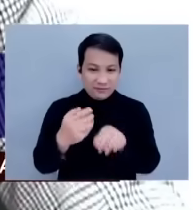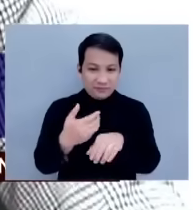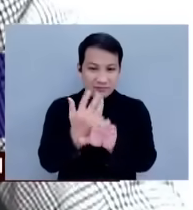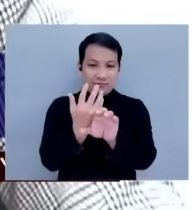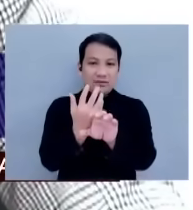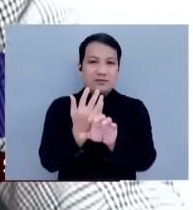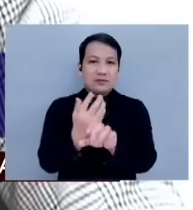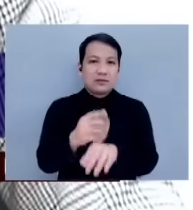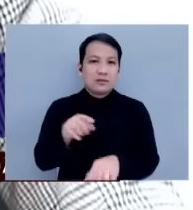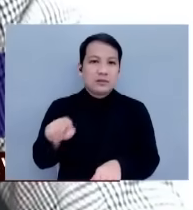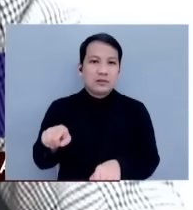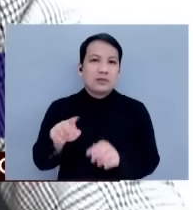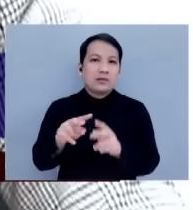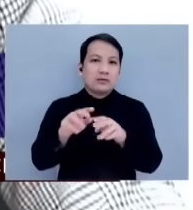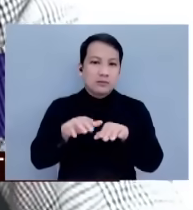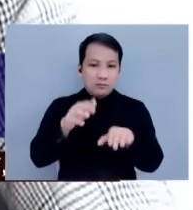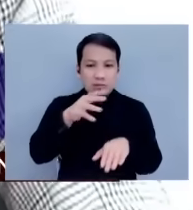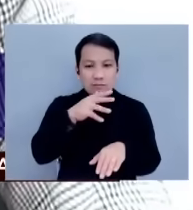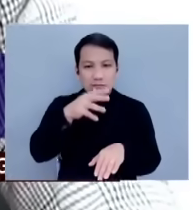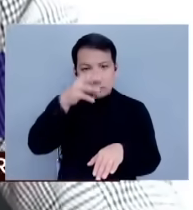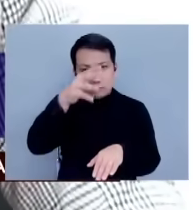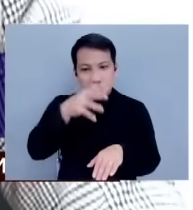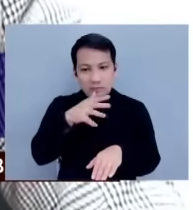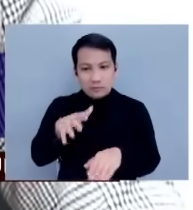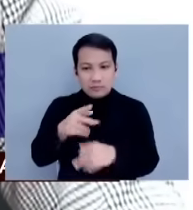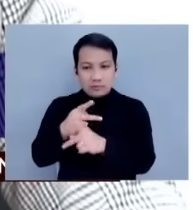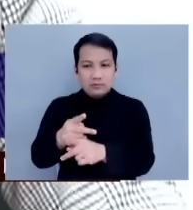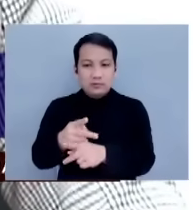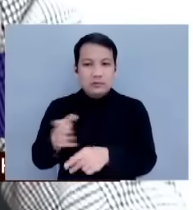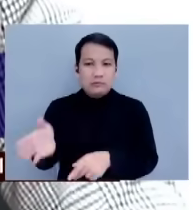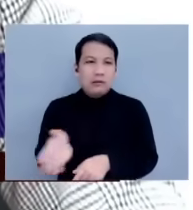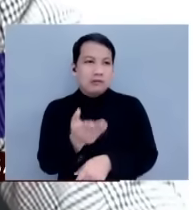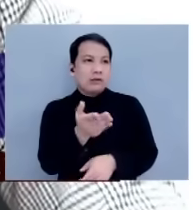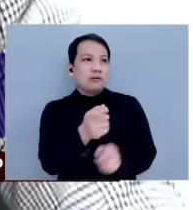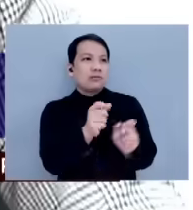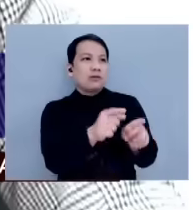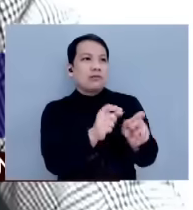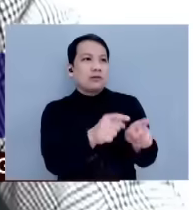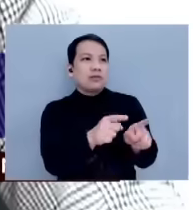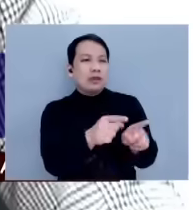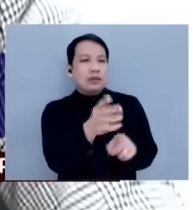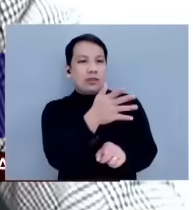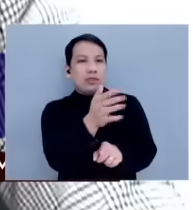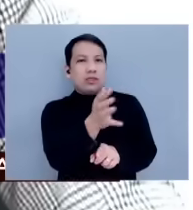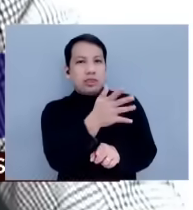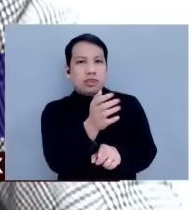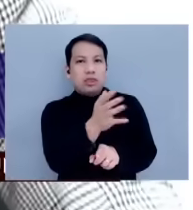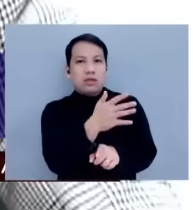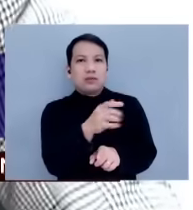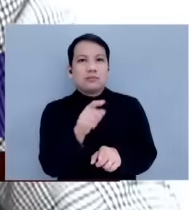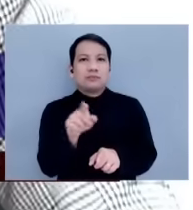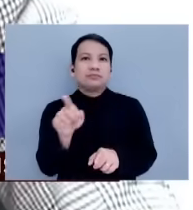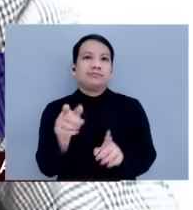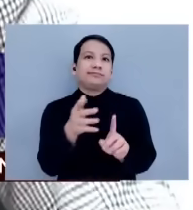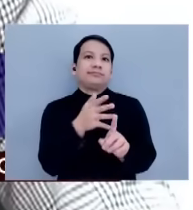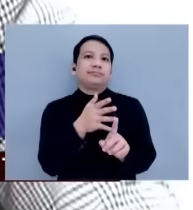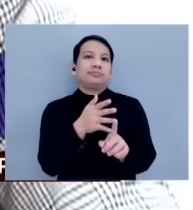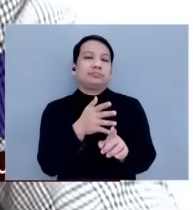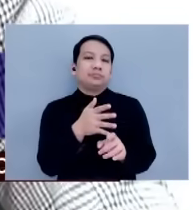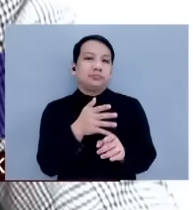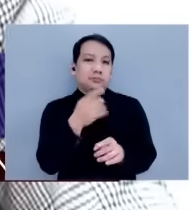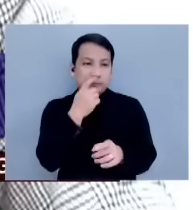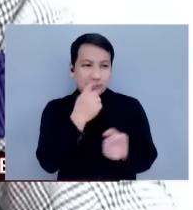kanilang mga anak, ay nilalako nila ang kanilang mga anak sa mga banyaga, sa